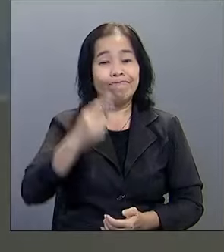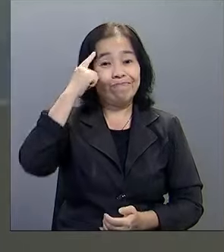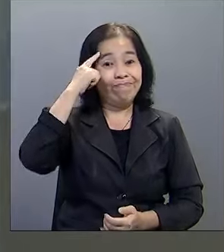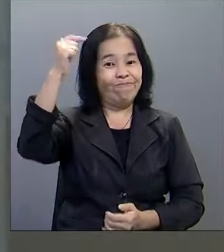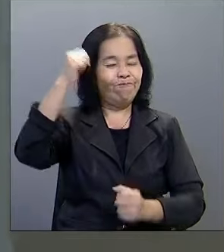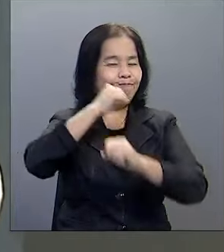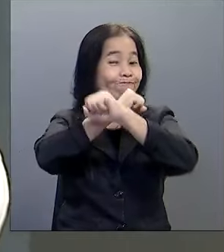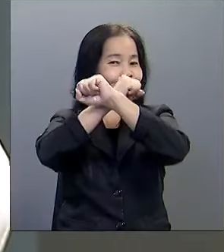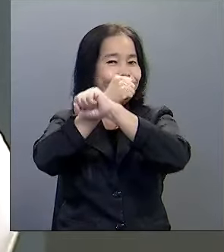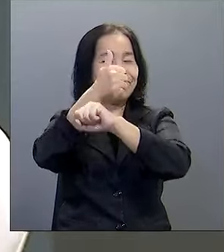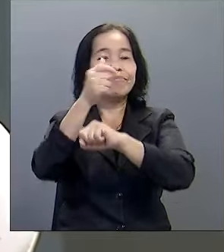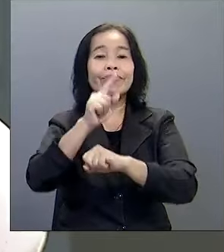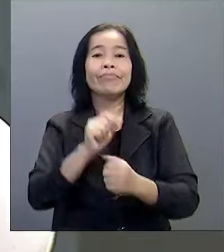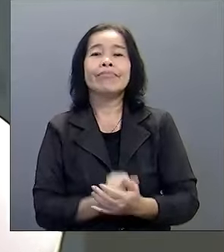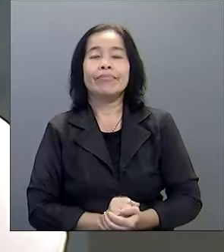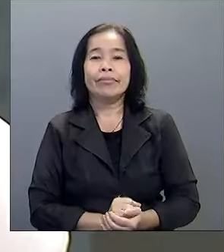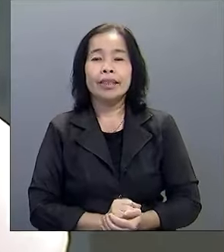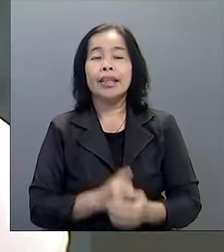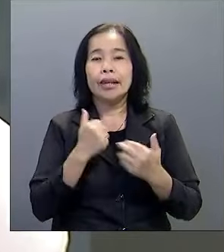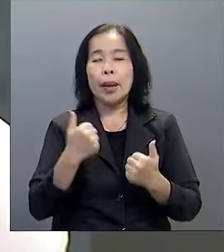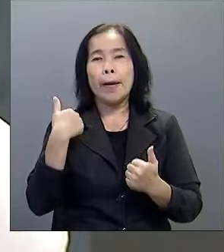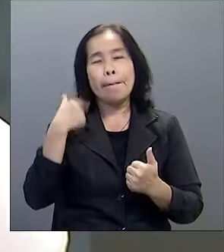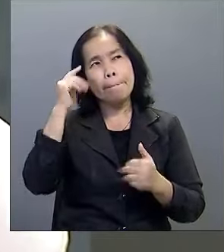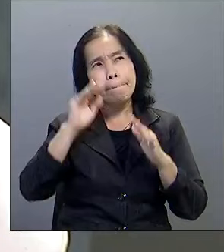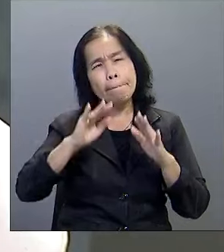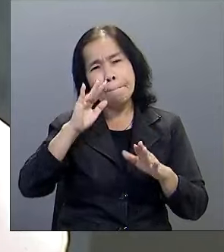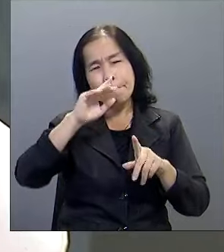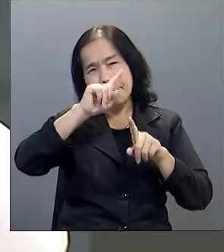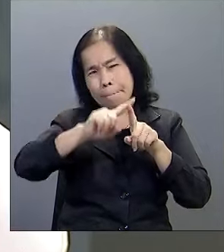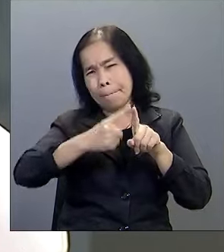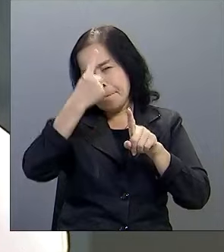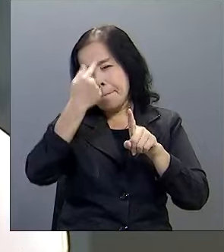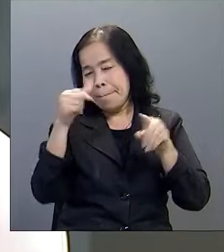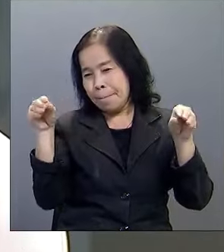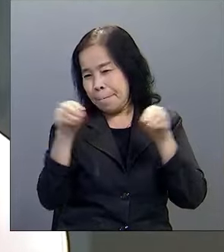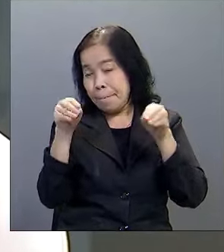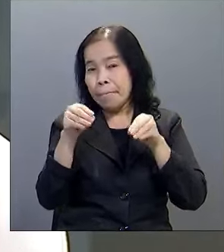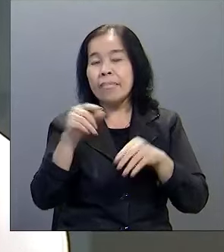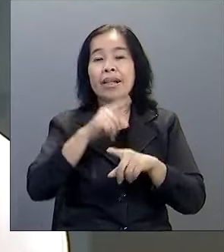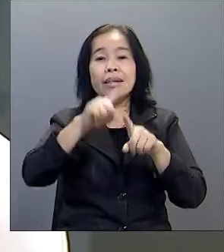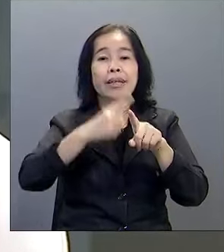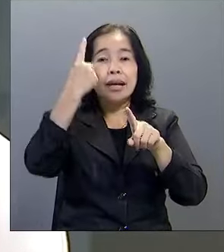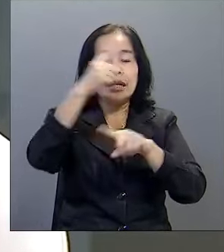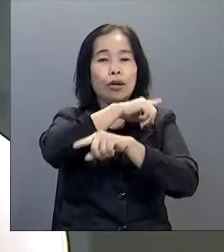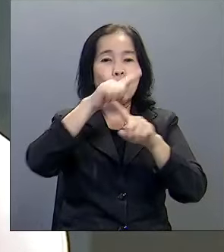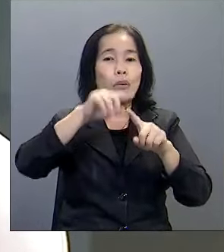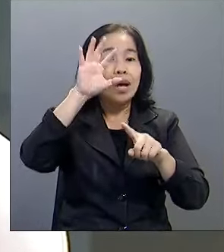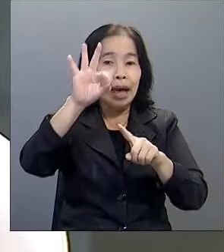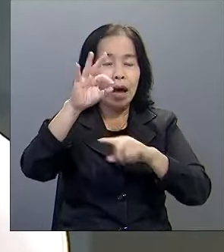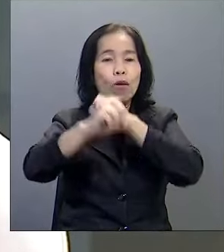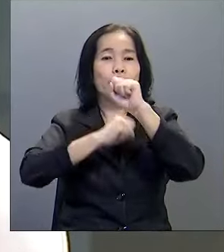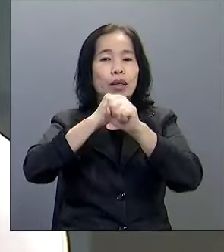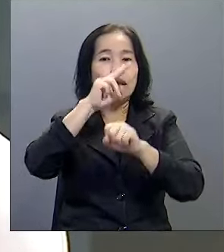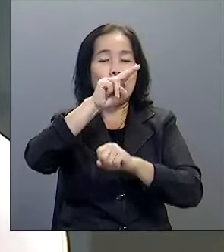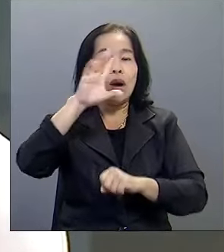รู้ทั่นกันได้คณผชมคะอีกประมาณ 1เดือนกับอกไม่กี่วันเองค่ะ9.กราคม 256 6 แบ Inspก